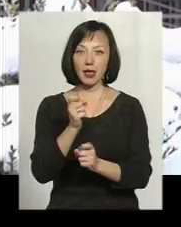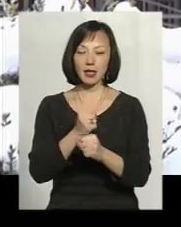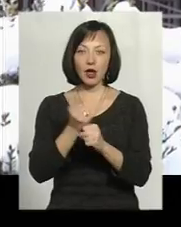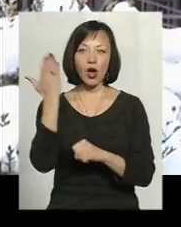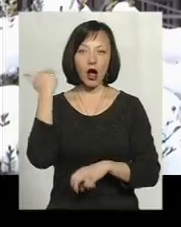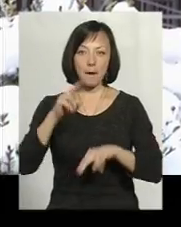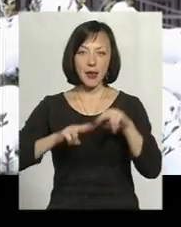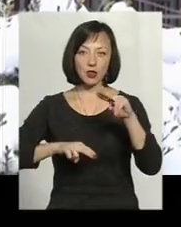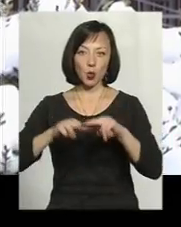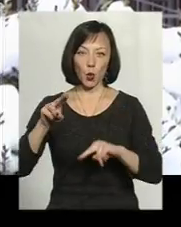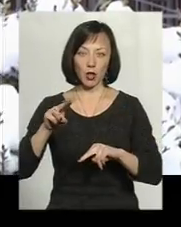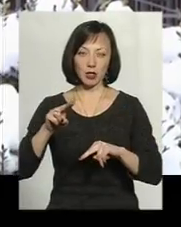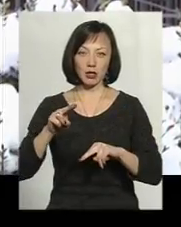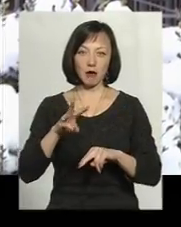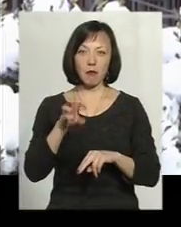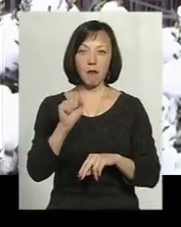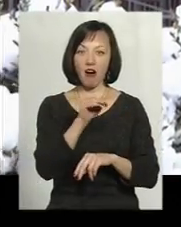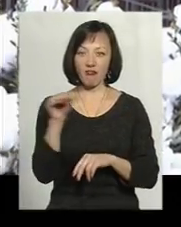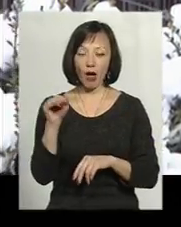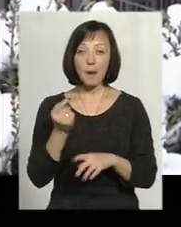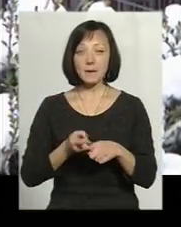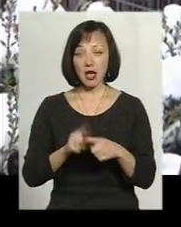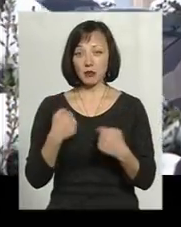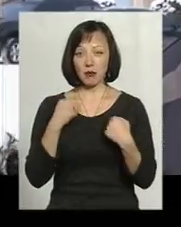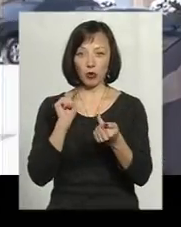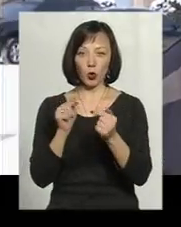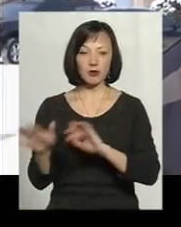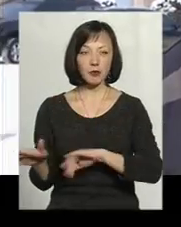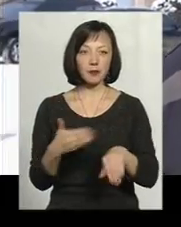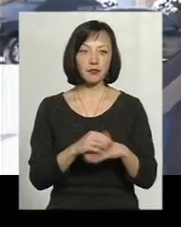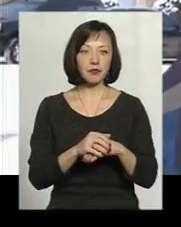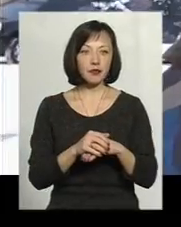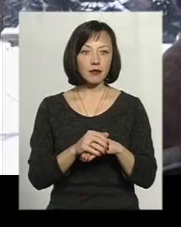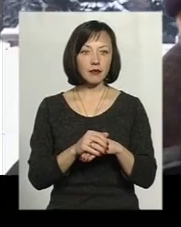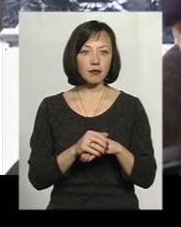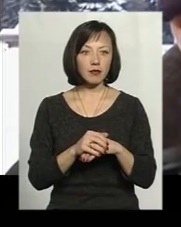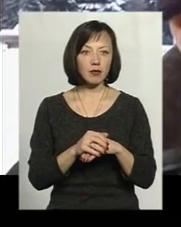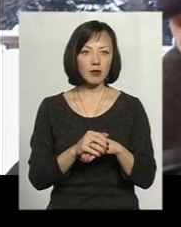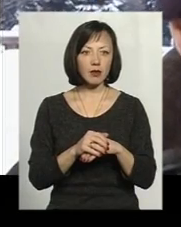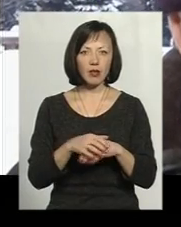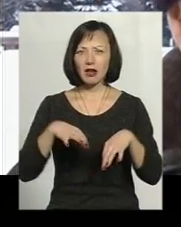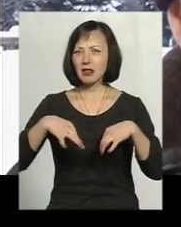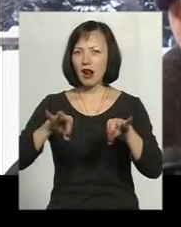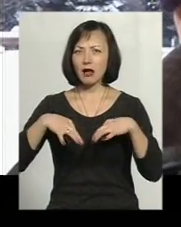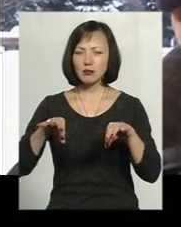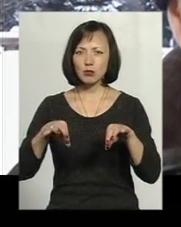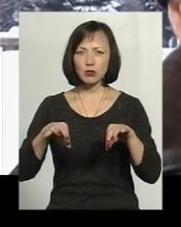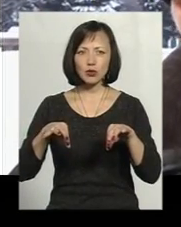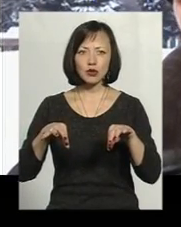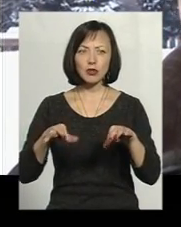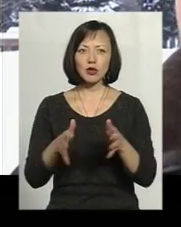ранее построенные МАФы. Поэтому здесь я против. Транспорт не краде. Транспорт больше,